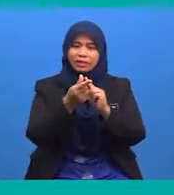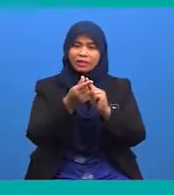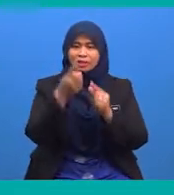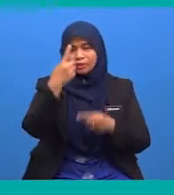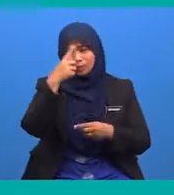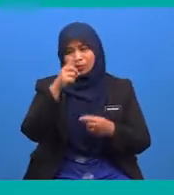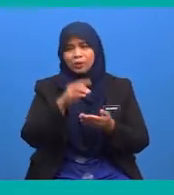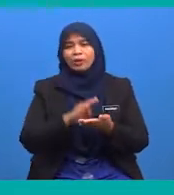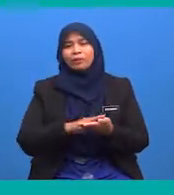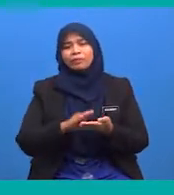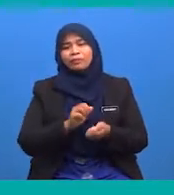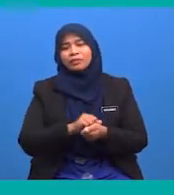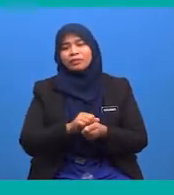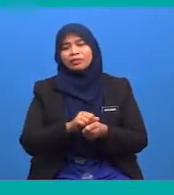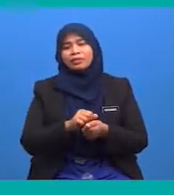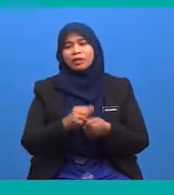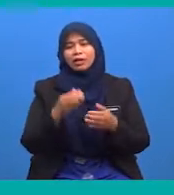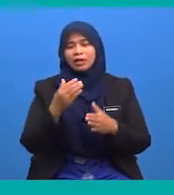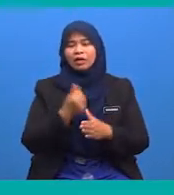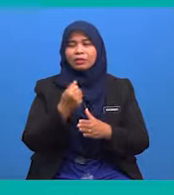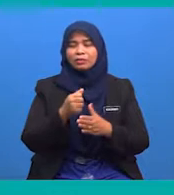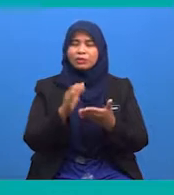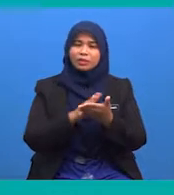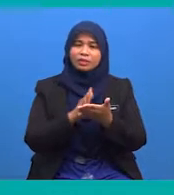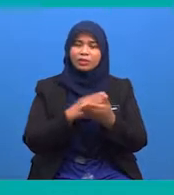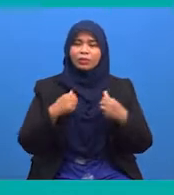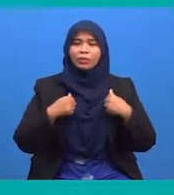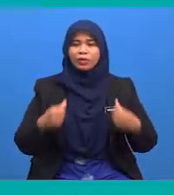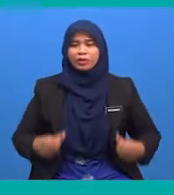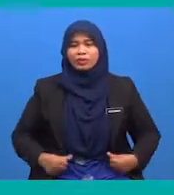untuk membasuh atau menyapu anggota wuduk yang sakit.